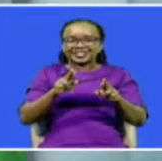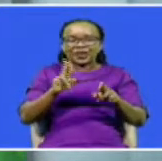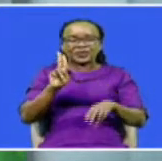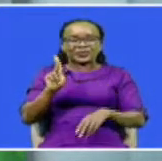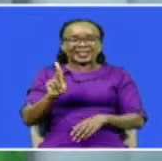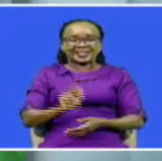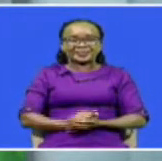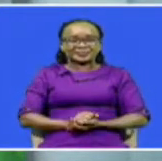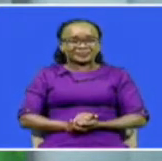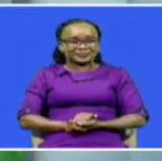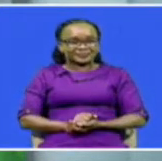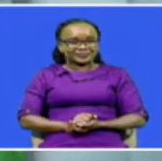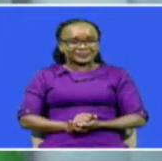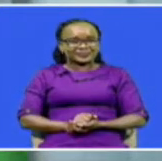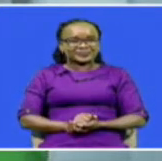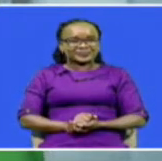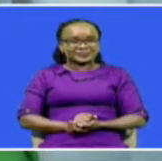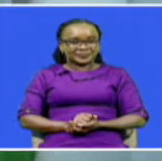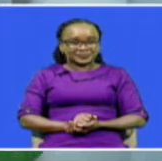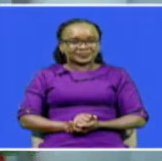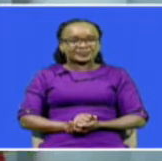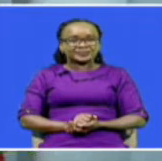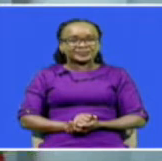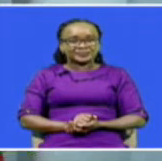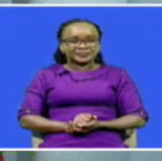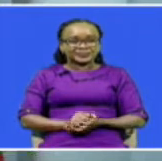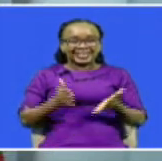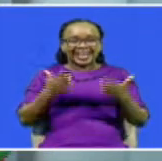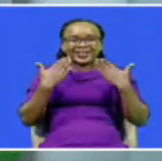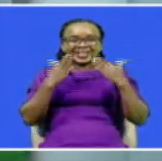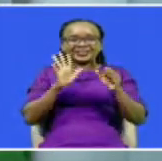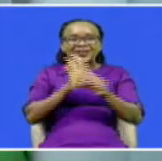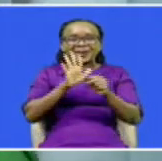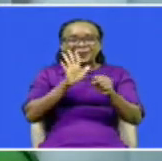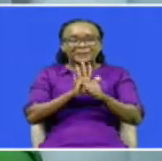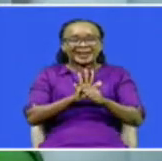Na mtazamaji, shukrani sana kwa kujumuika nasi kwa taarifa.